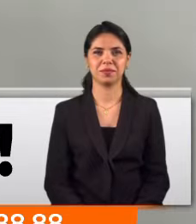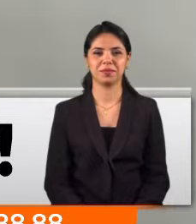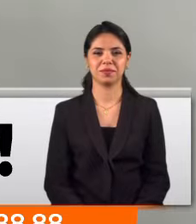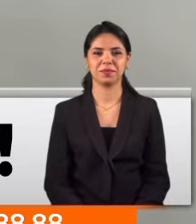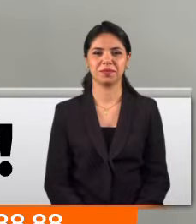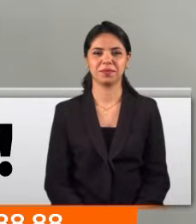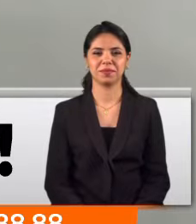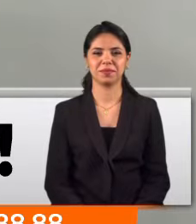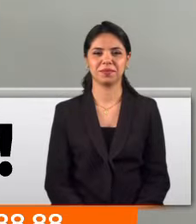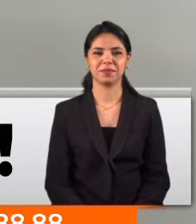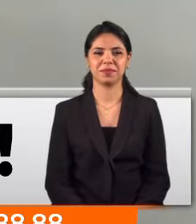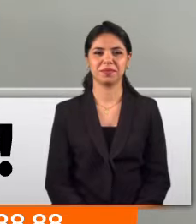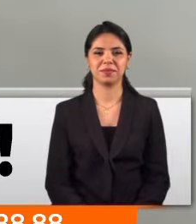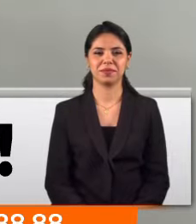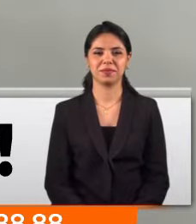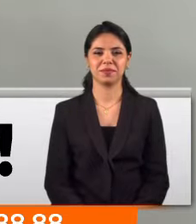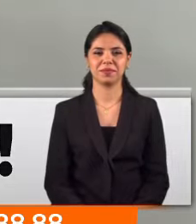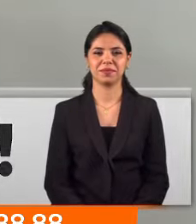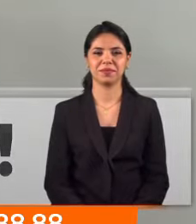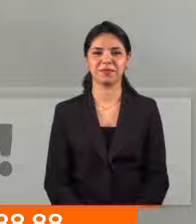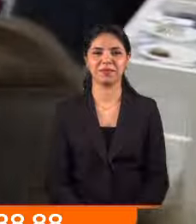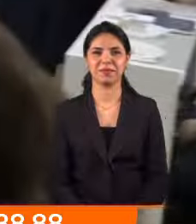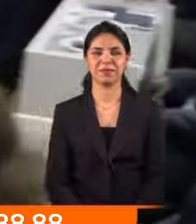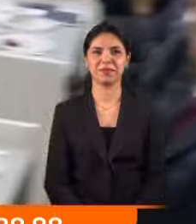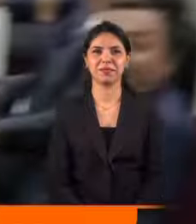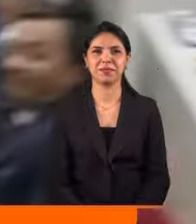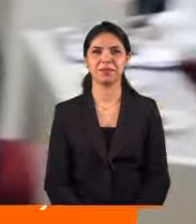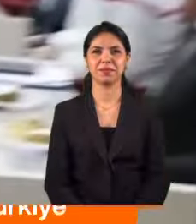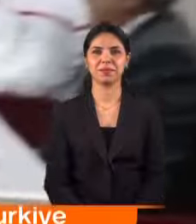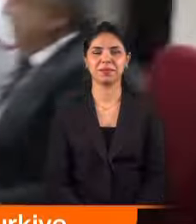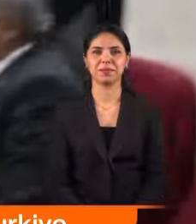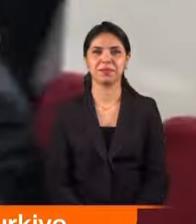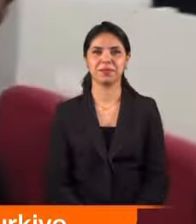Ama sonuçta geleceğim diyorsun. Ne kadar geç gelirsem o kadar iyi.